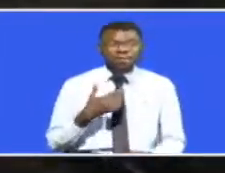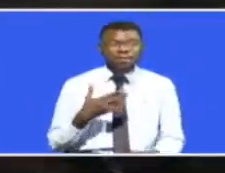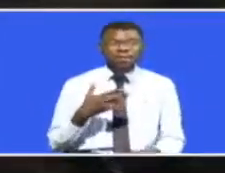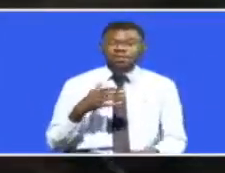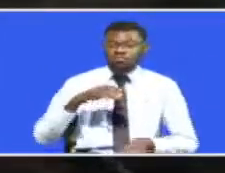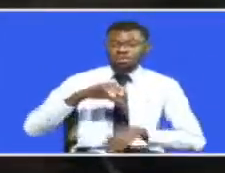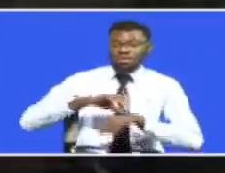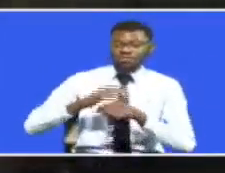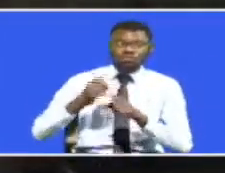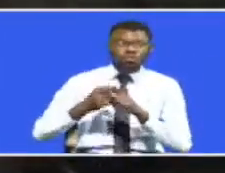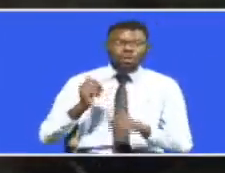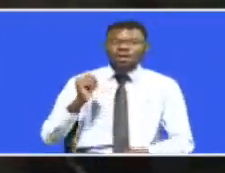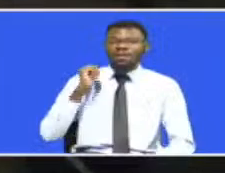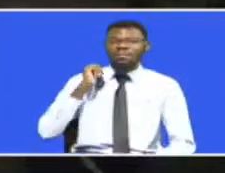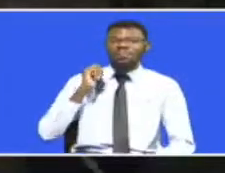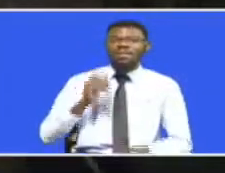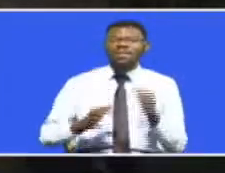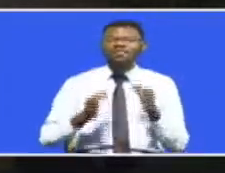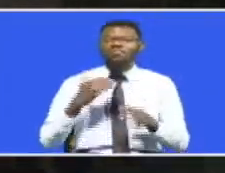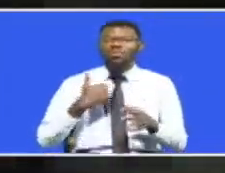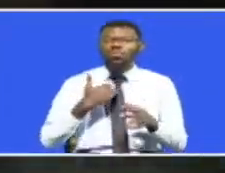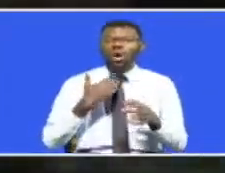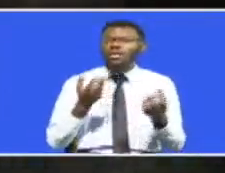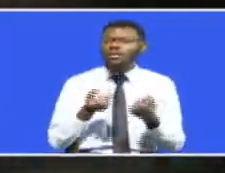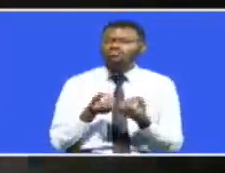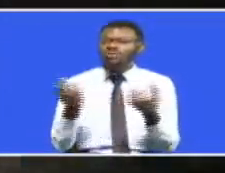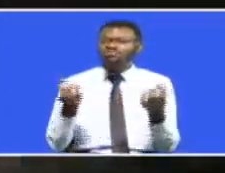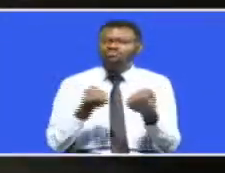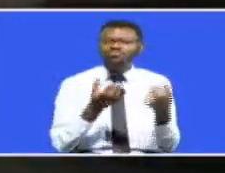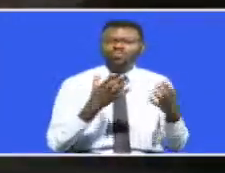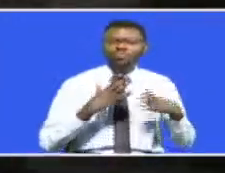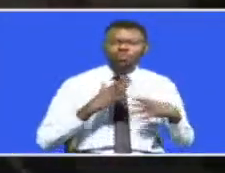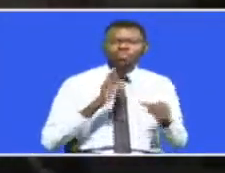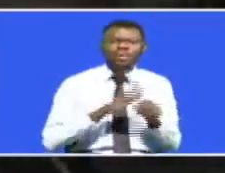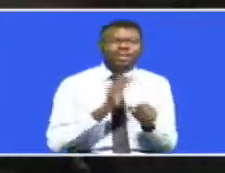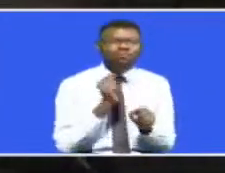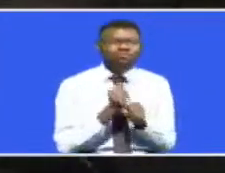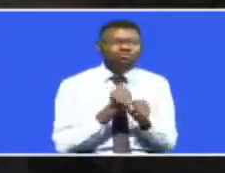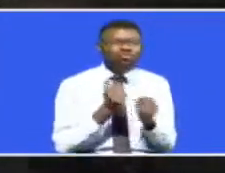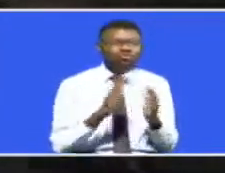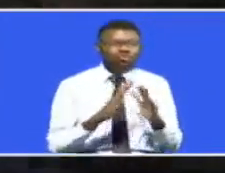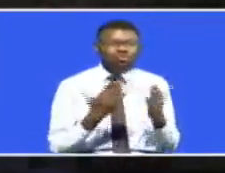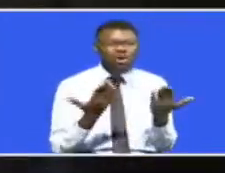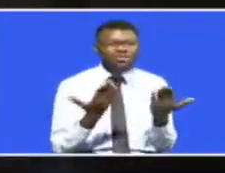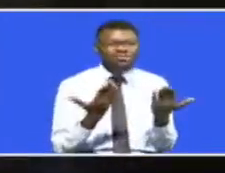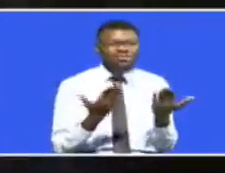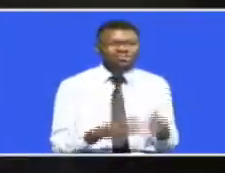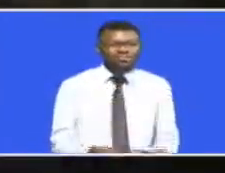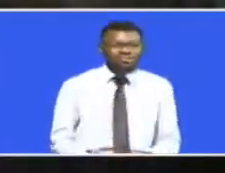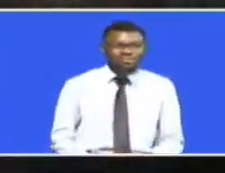Mtu anataka kusupply anafanyaje? Because kitu nimeona iko na demand sana.